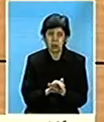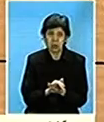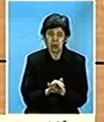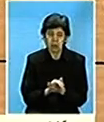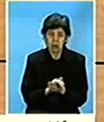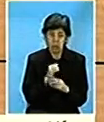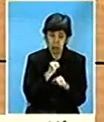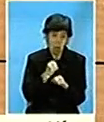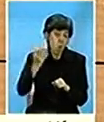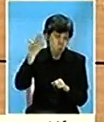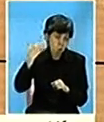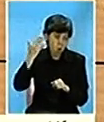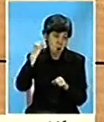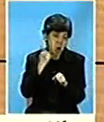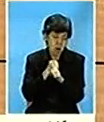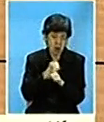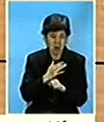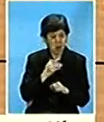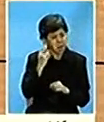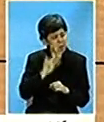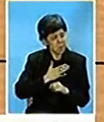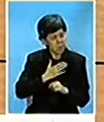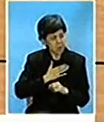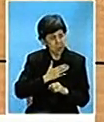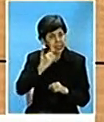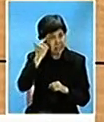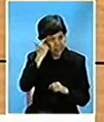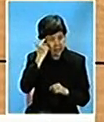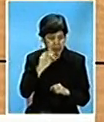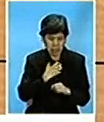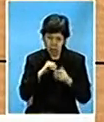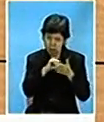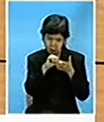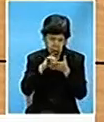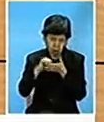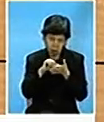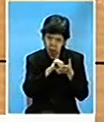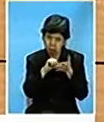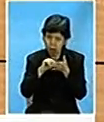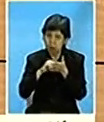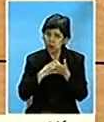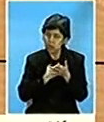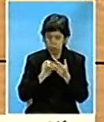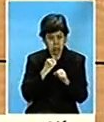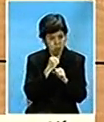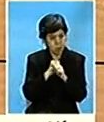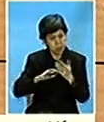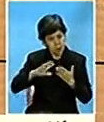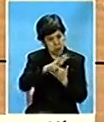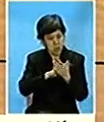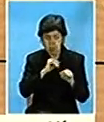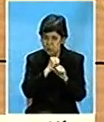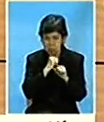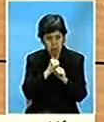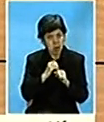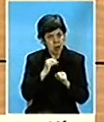ระยะเวลาที่ผ่านมาเนี่ยผมคิดว่าควรจะแก้ไขให้เป็นประเทศอริยประเทศ